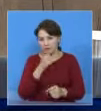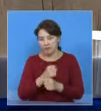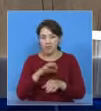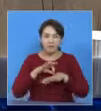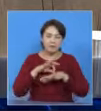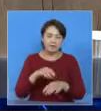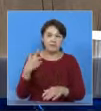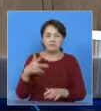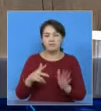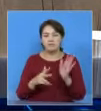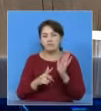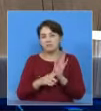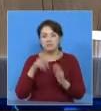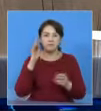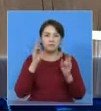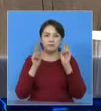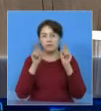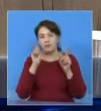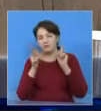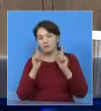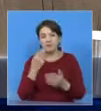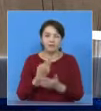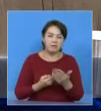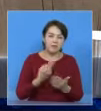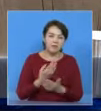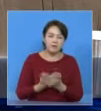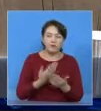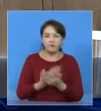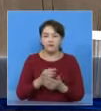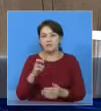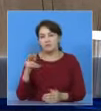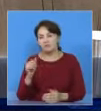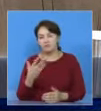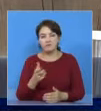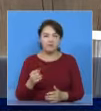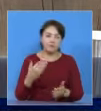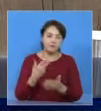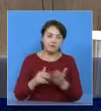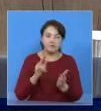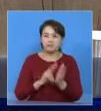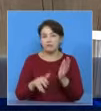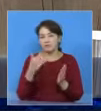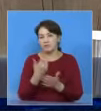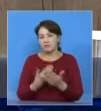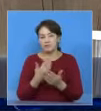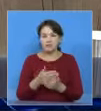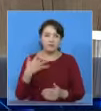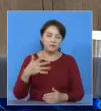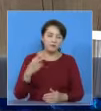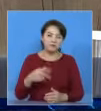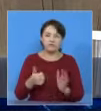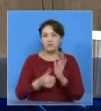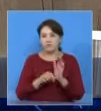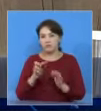Проведено 37 заседаний областных советов и 288 заседаний территориальных советов. Направлено 526 предложений